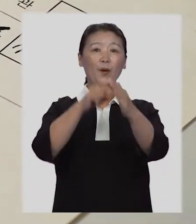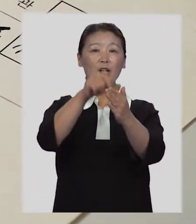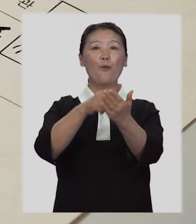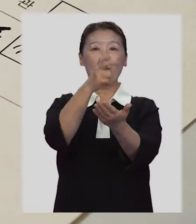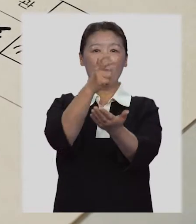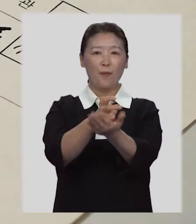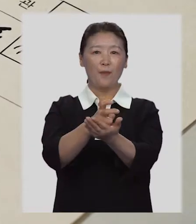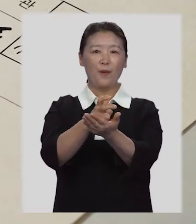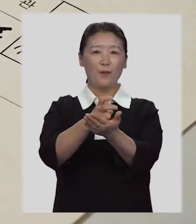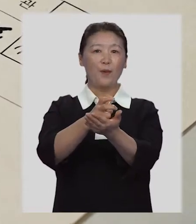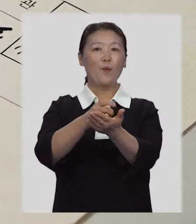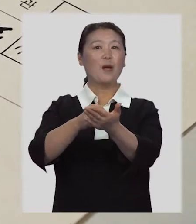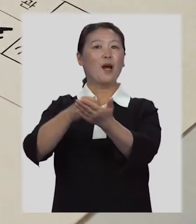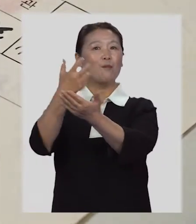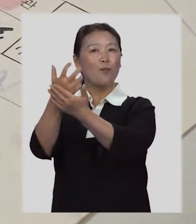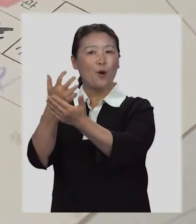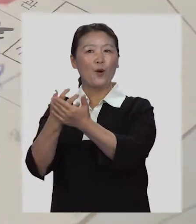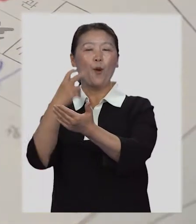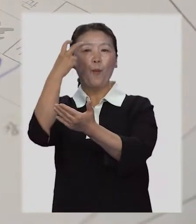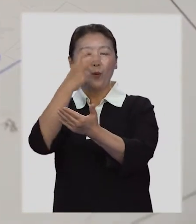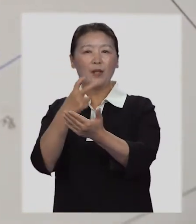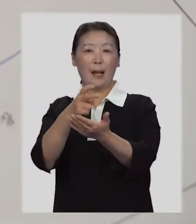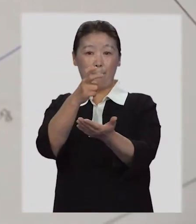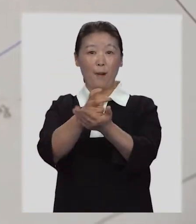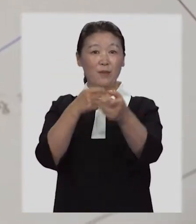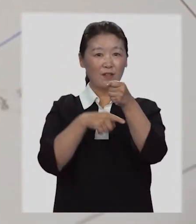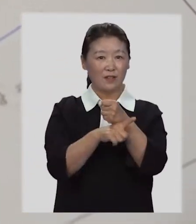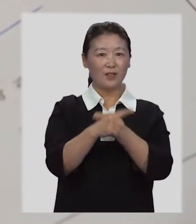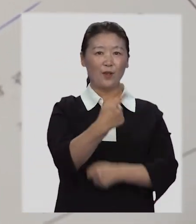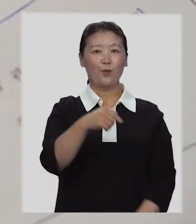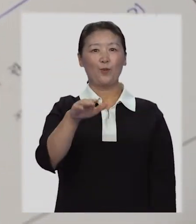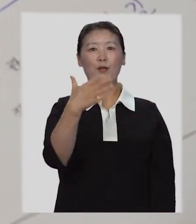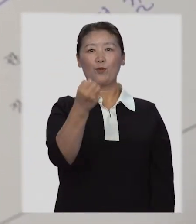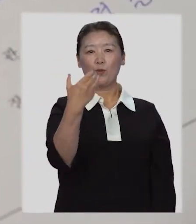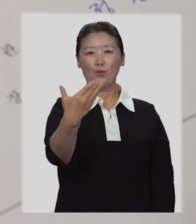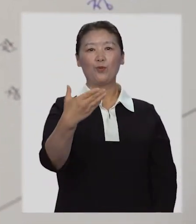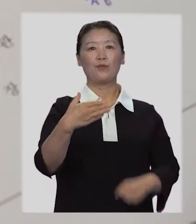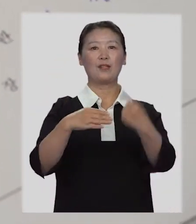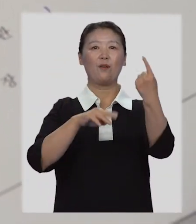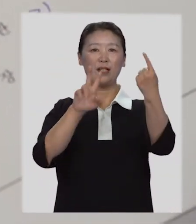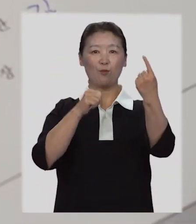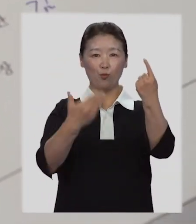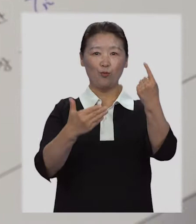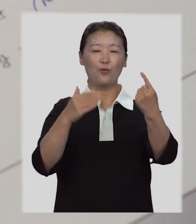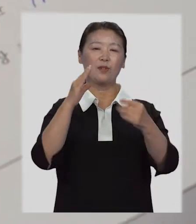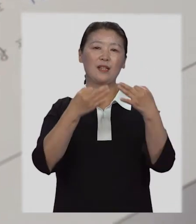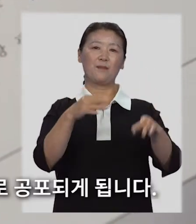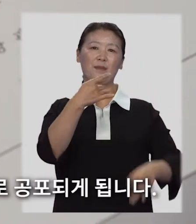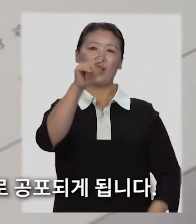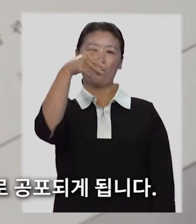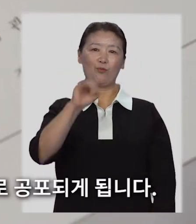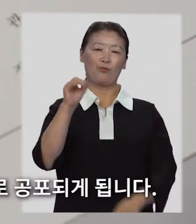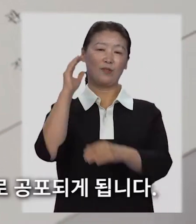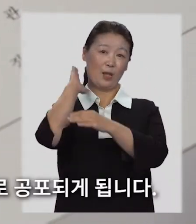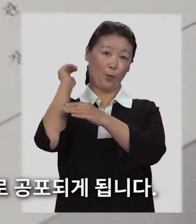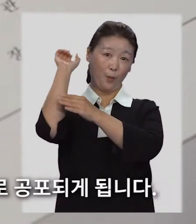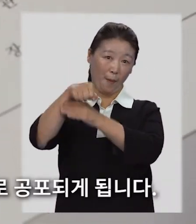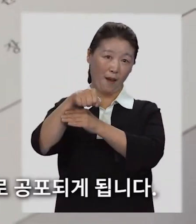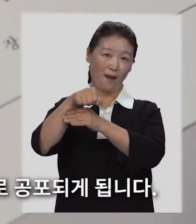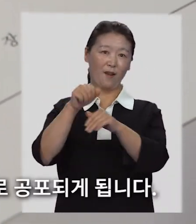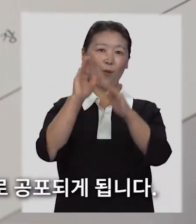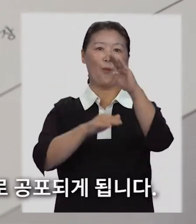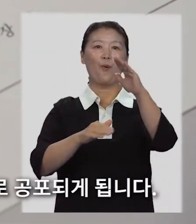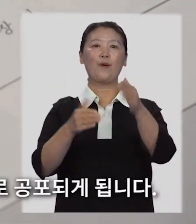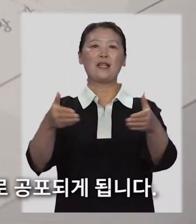공공기록물법은 기록물을 보존하는 법적 근거로 1999년 1월 29일 김대중 대통령의 재가를 통해